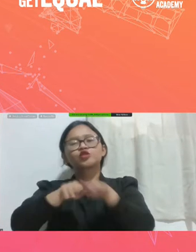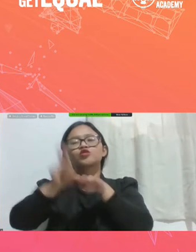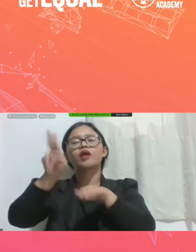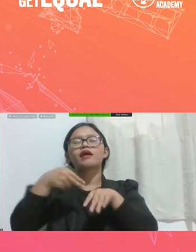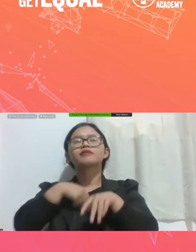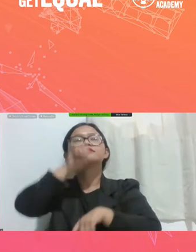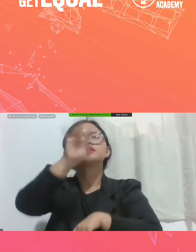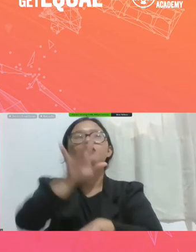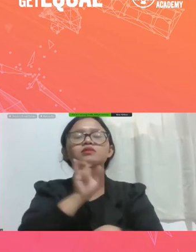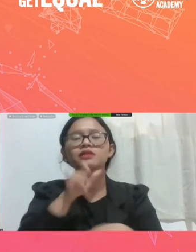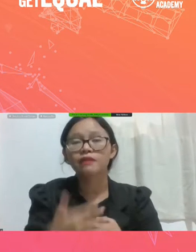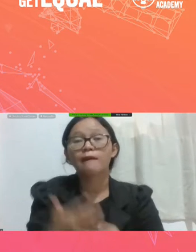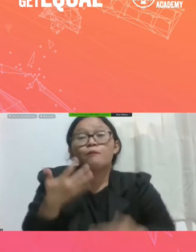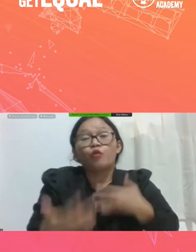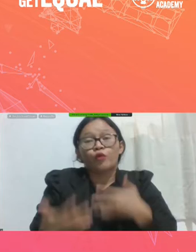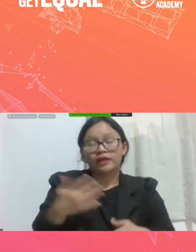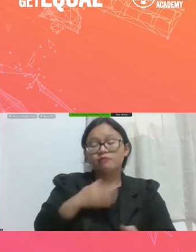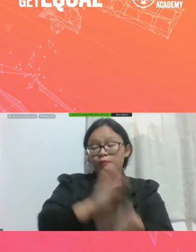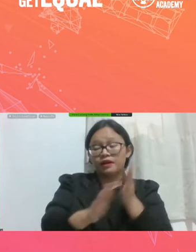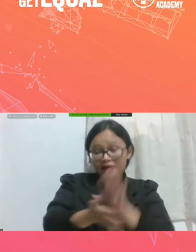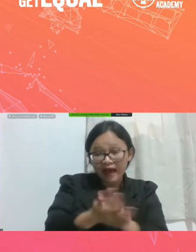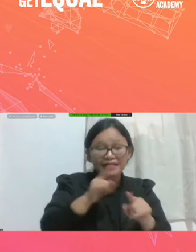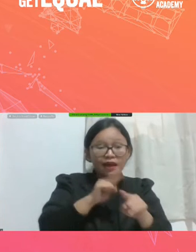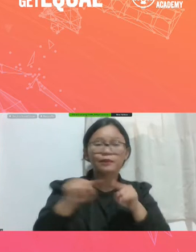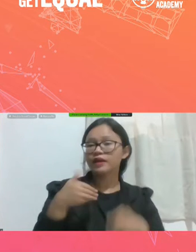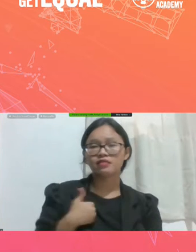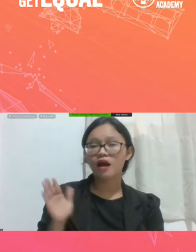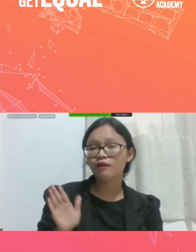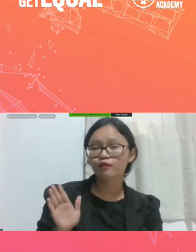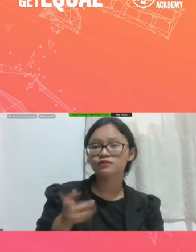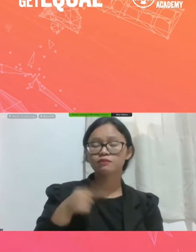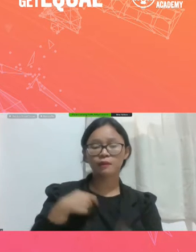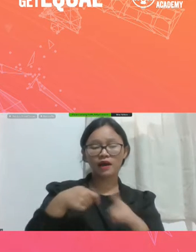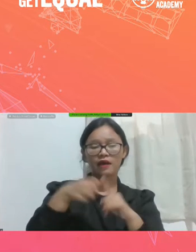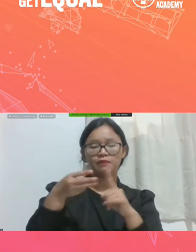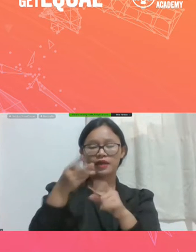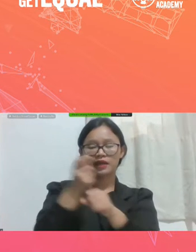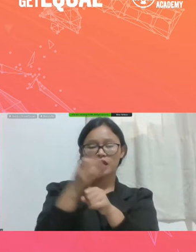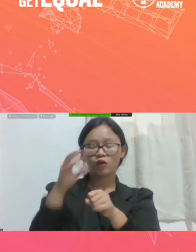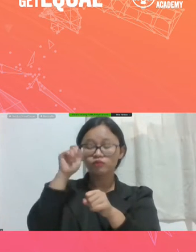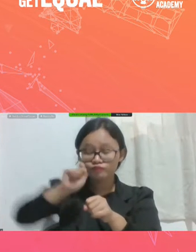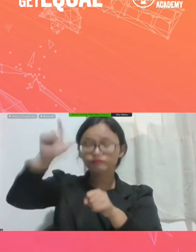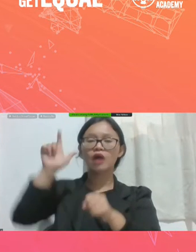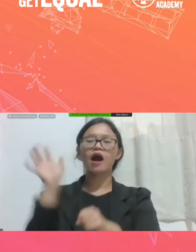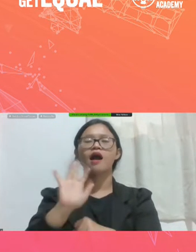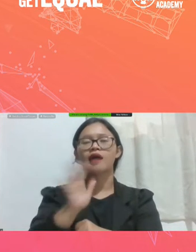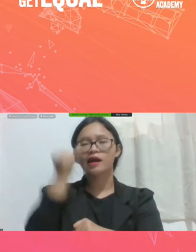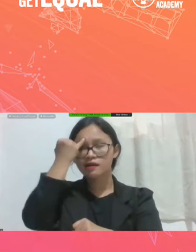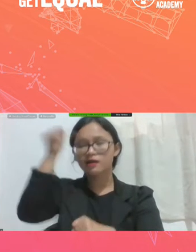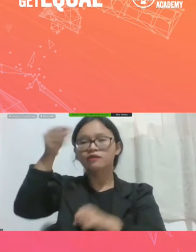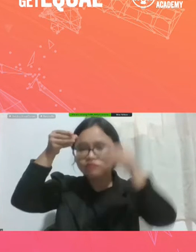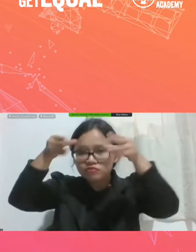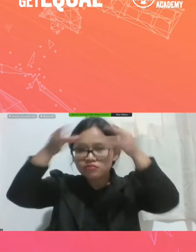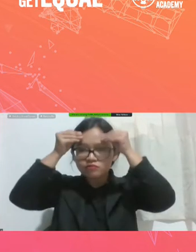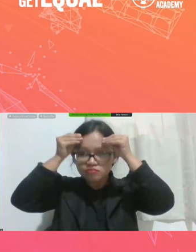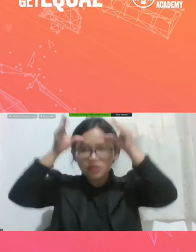tidak. Bisa jadi mereka pernah mengalami tapi tidak tahu atau tidak sadar. Sehingga penting untuk meningkatkan pemahaman anak sehingga dia bisa